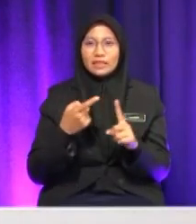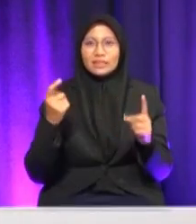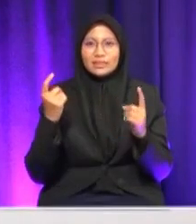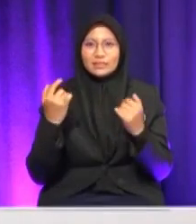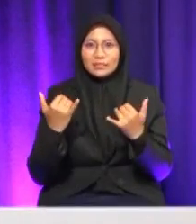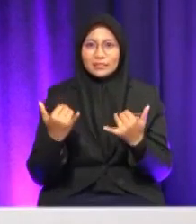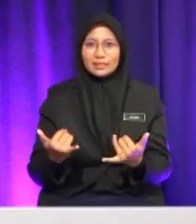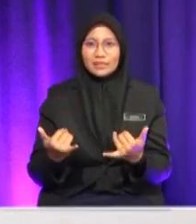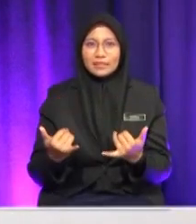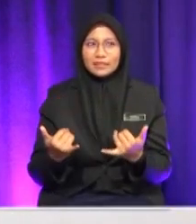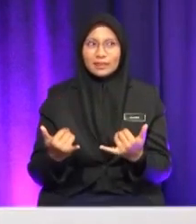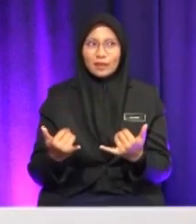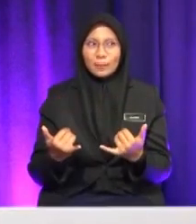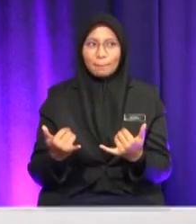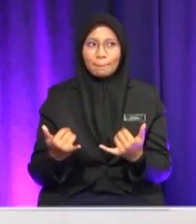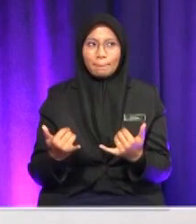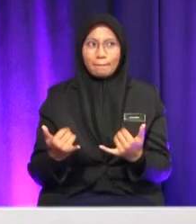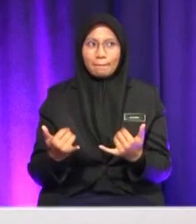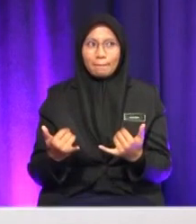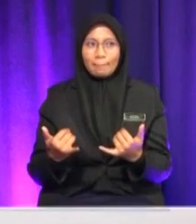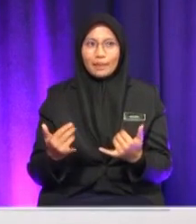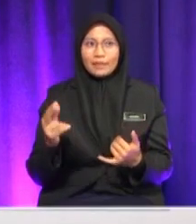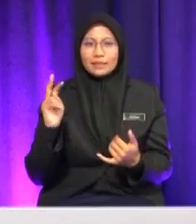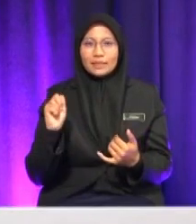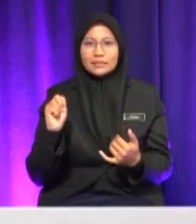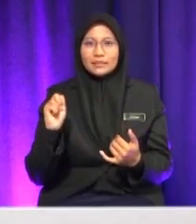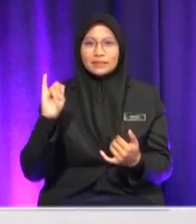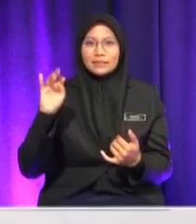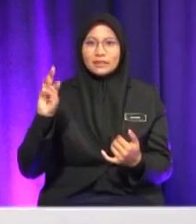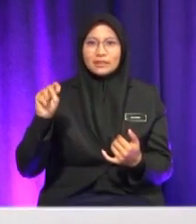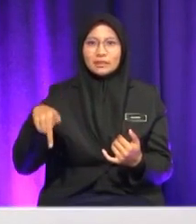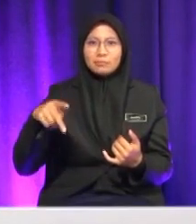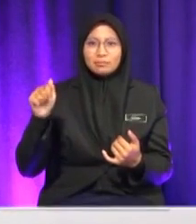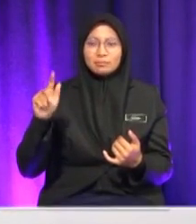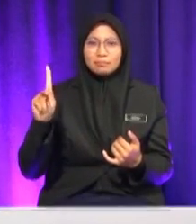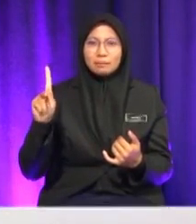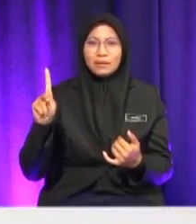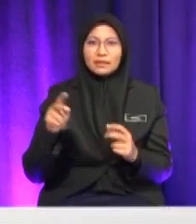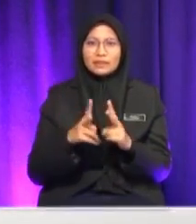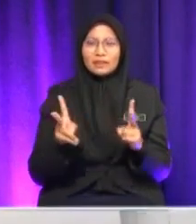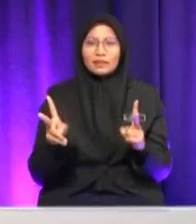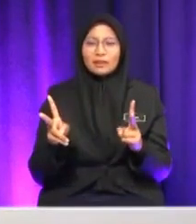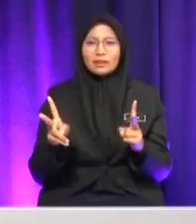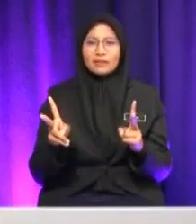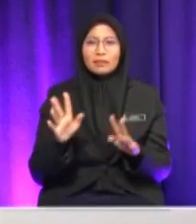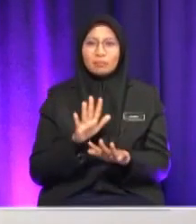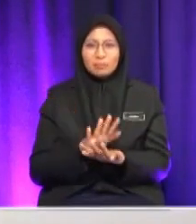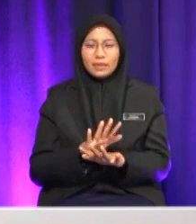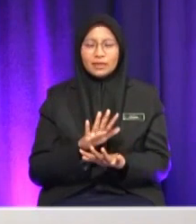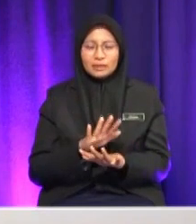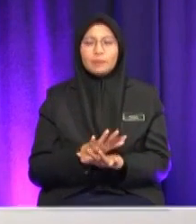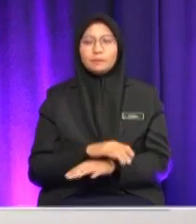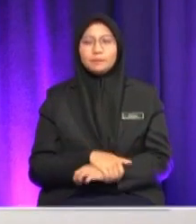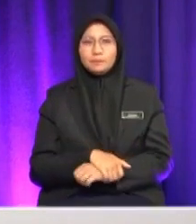menangani isu tersebut, impaknya adalah sangat-sangat serius. Okey, tahniah rumusan yang telah pun dibuat oleh